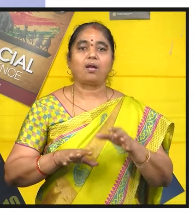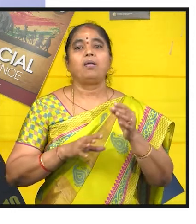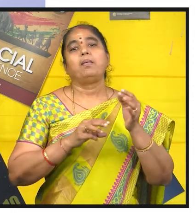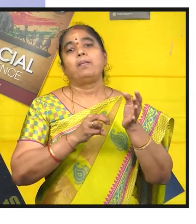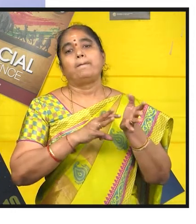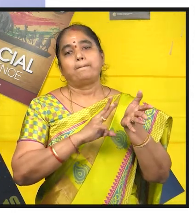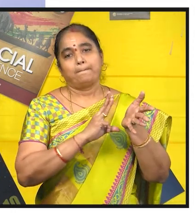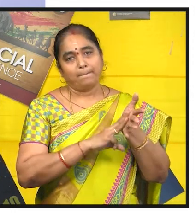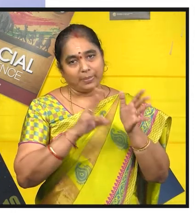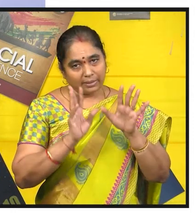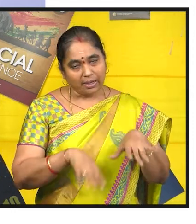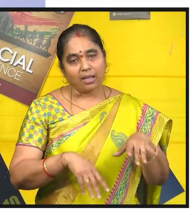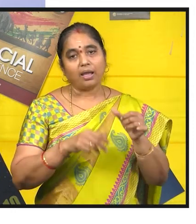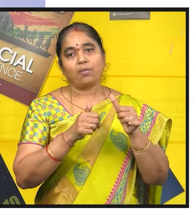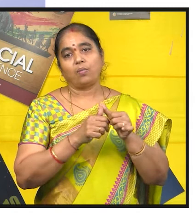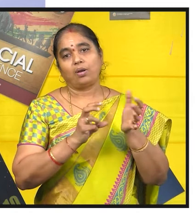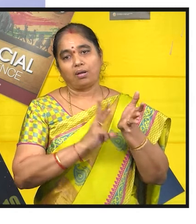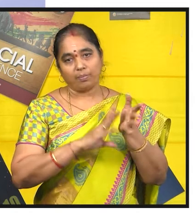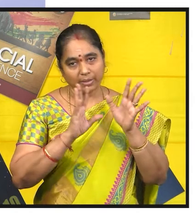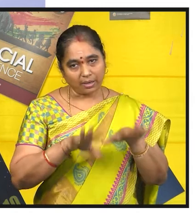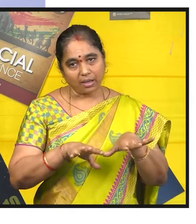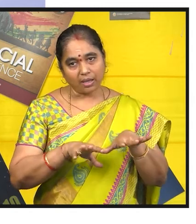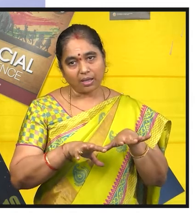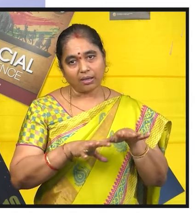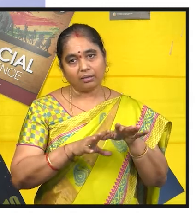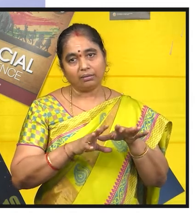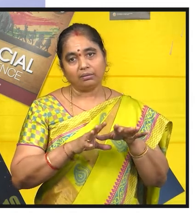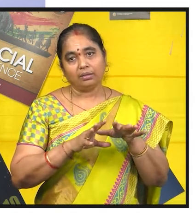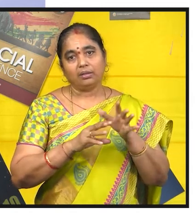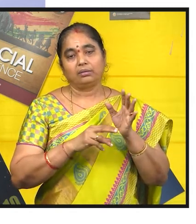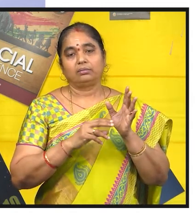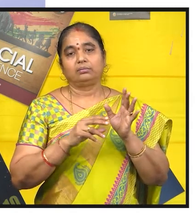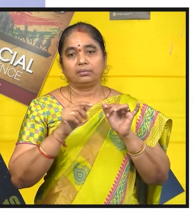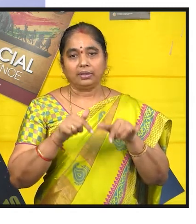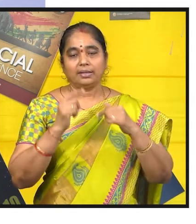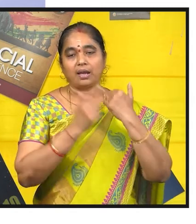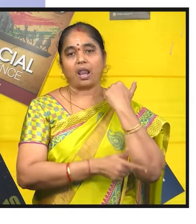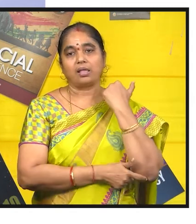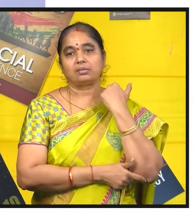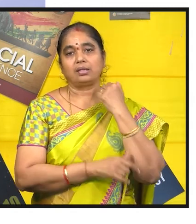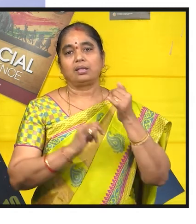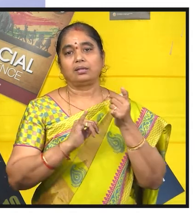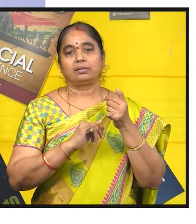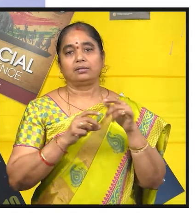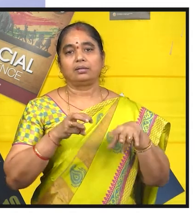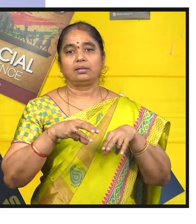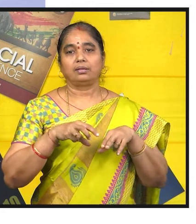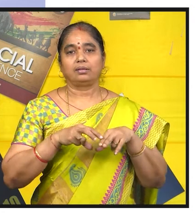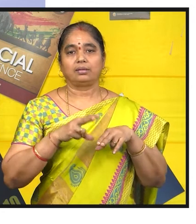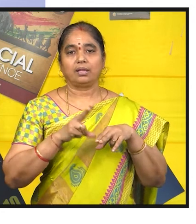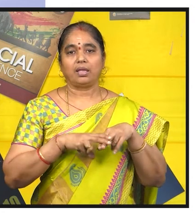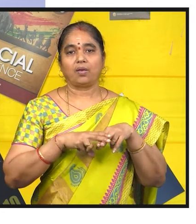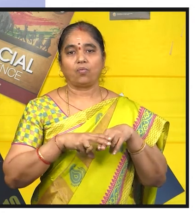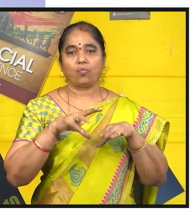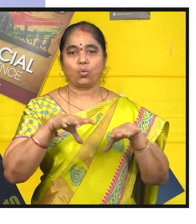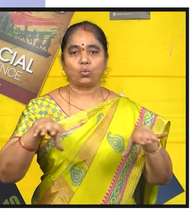சொன்னால், அலோகம் இருக்கும், உலோகம் இருக்கும், உலோக போலிகள் இருக்கும். கடைசியாக நம்ம பார்த்தோன்னு சொன்னால், இதில் இந்த எஃப் தொகுதி தனிமங்கள் இந்த